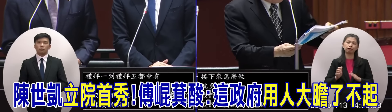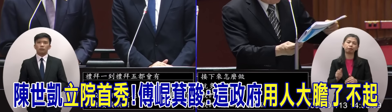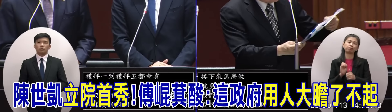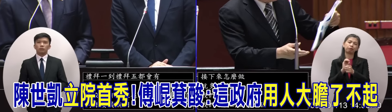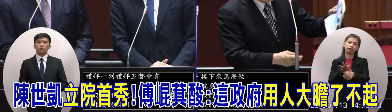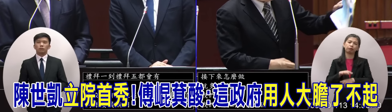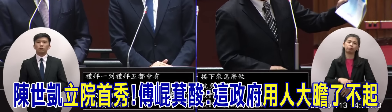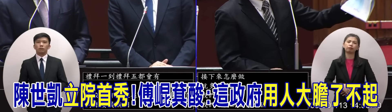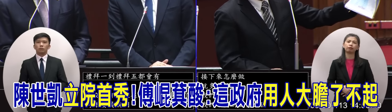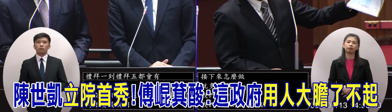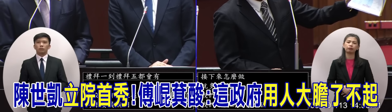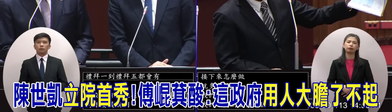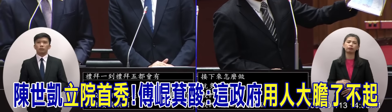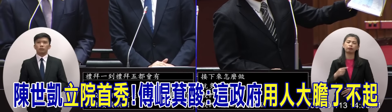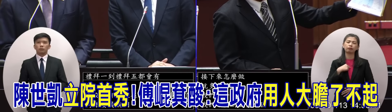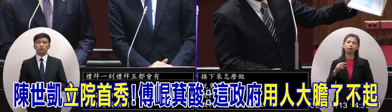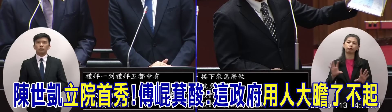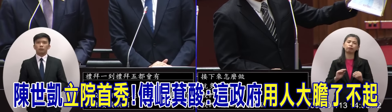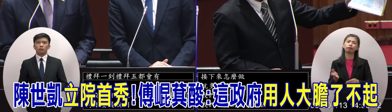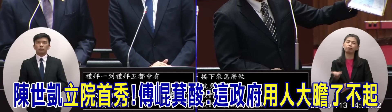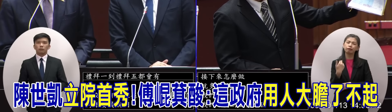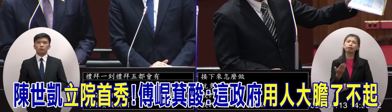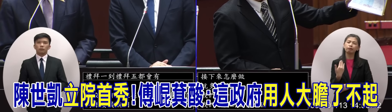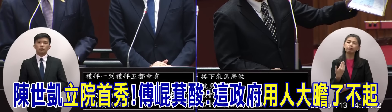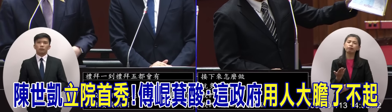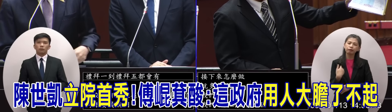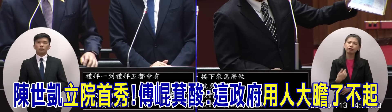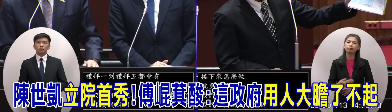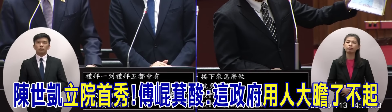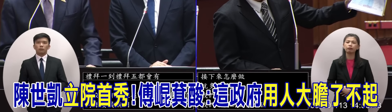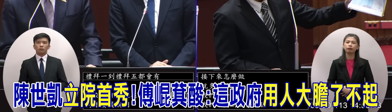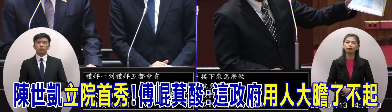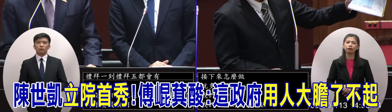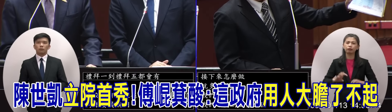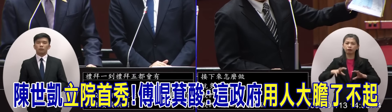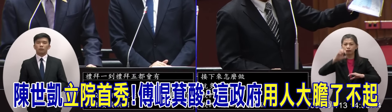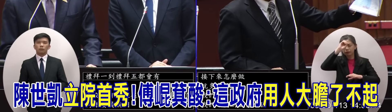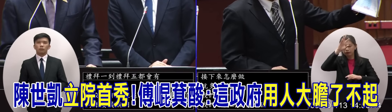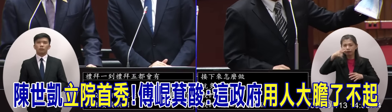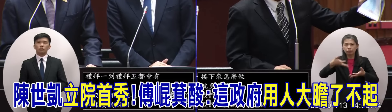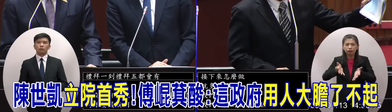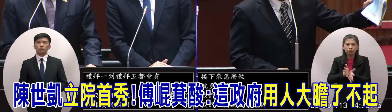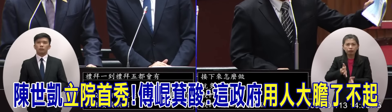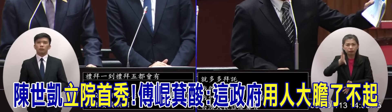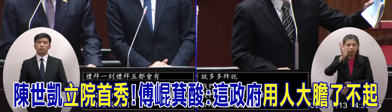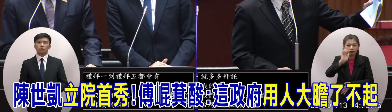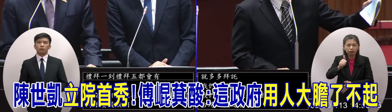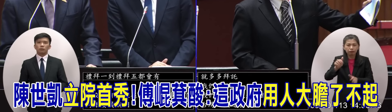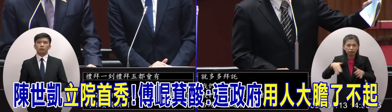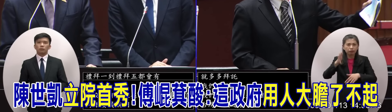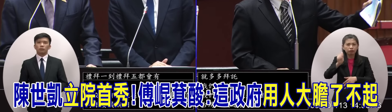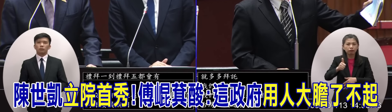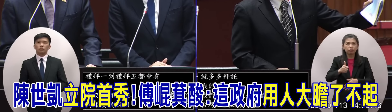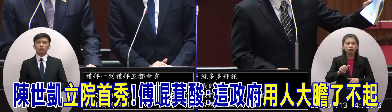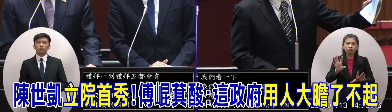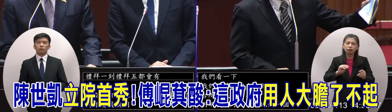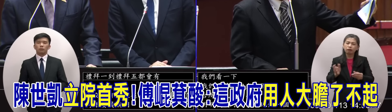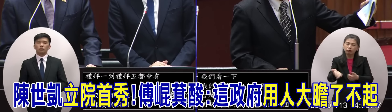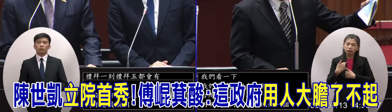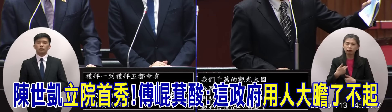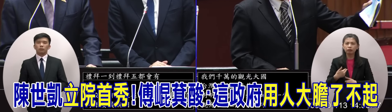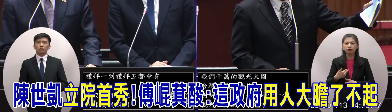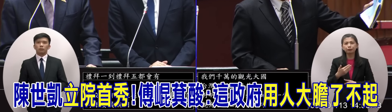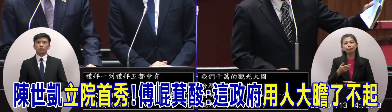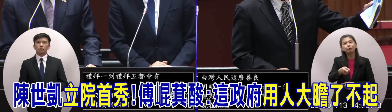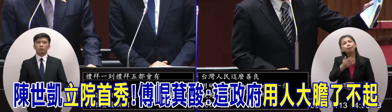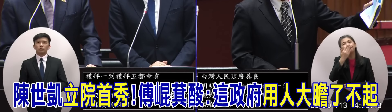我们连要资料分析啊，国民党团总召集人连要资料啊都不敢给啊，观光署现在